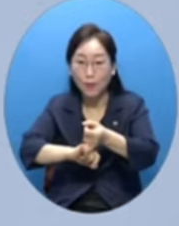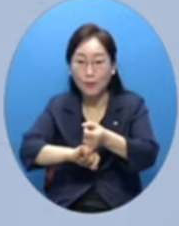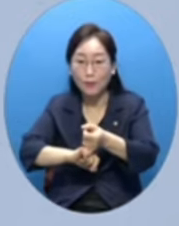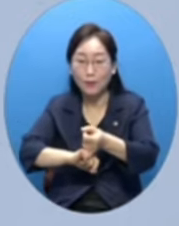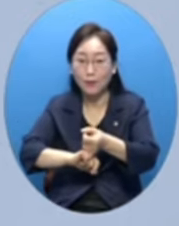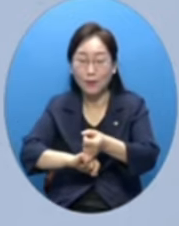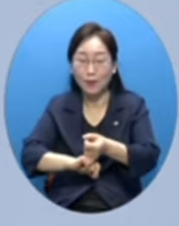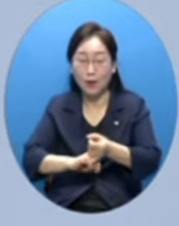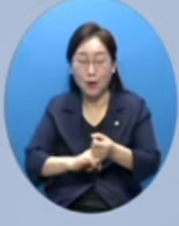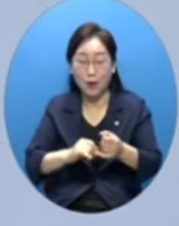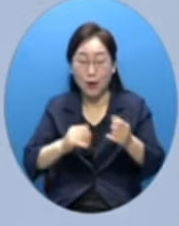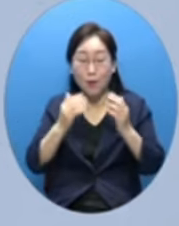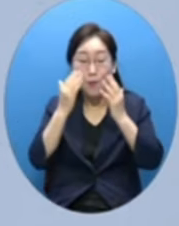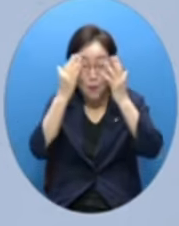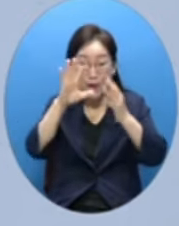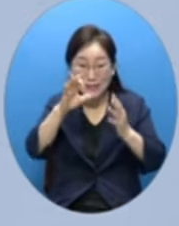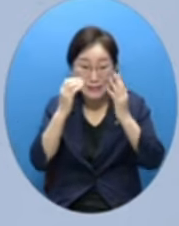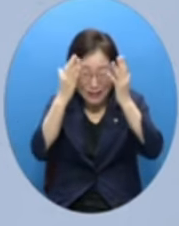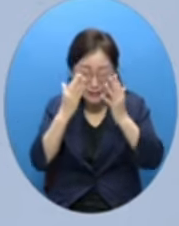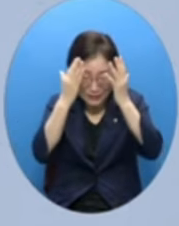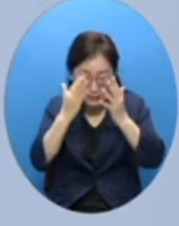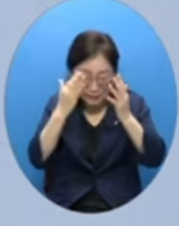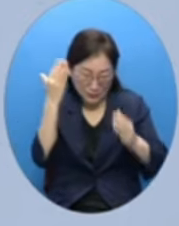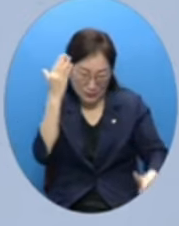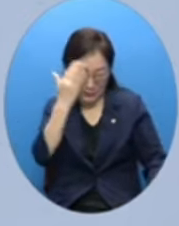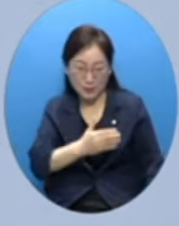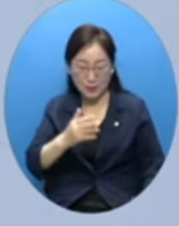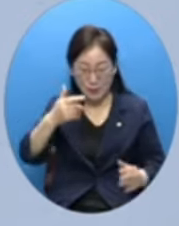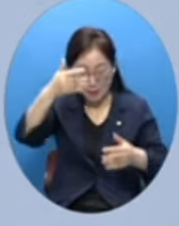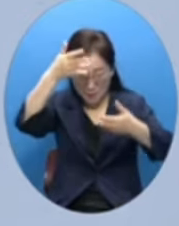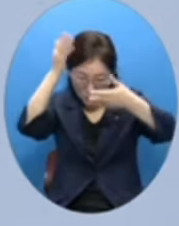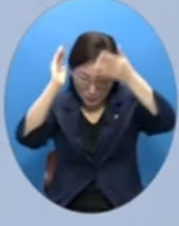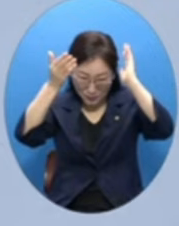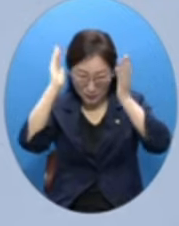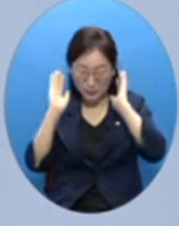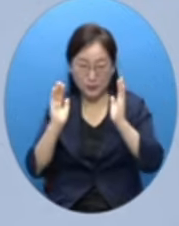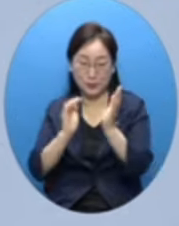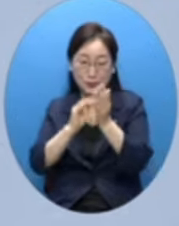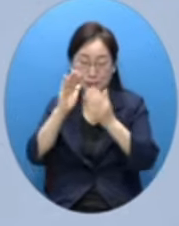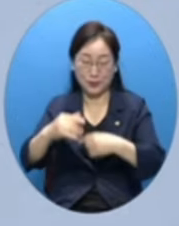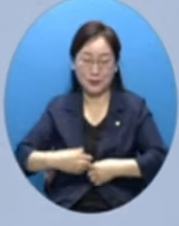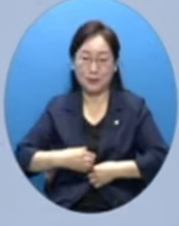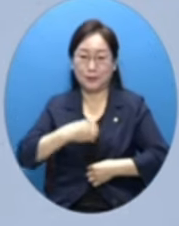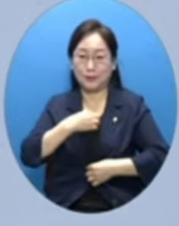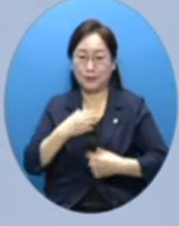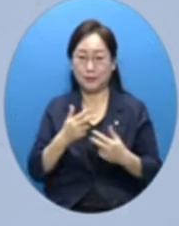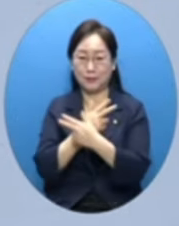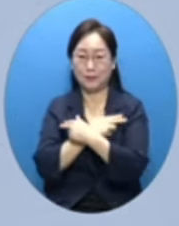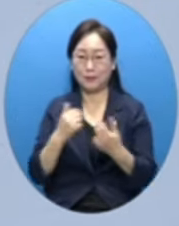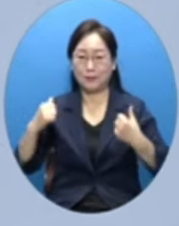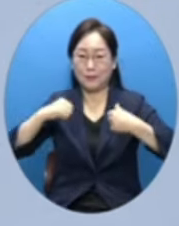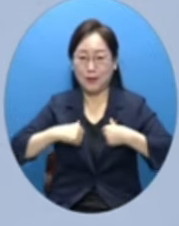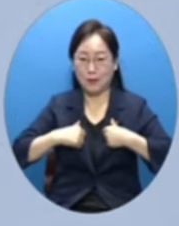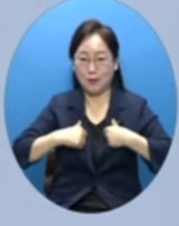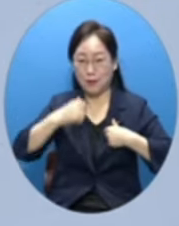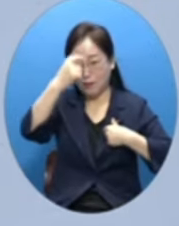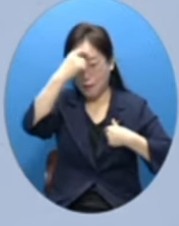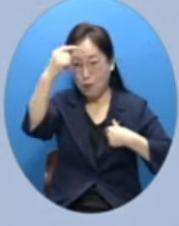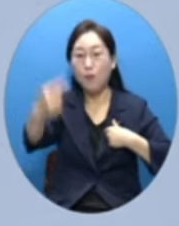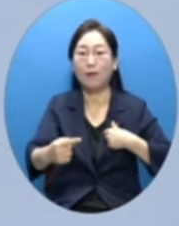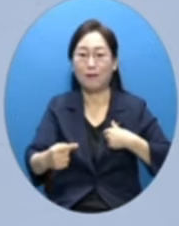공중화 가서 세를 깨끗하게 하고 머리를 잘 다듬고 넥타일 매고 양보 입고 교회를